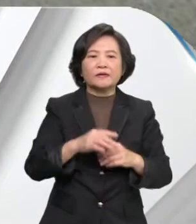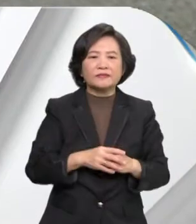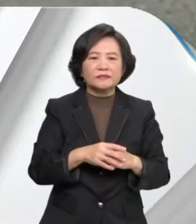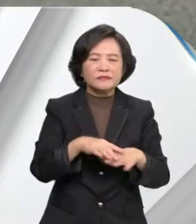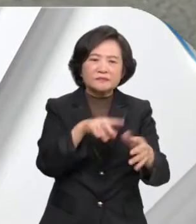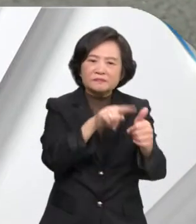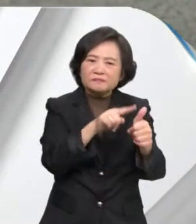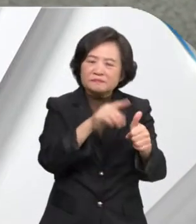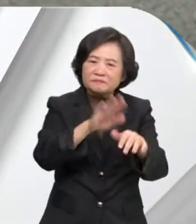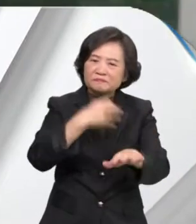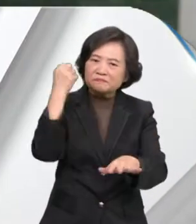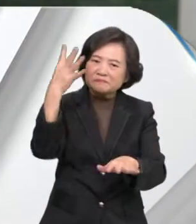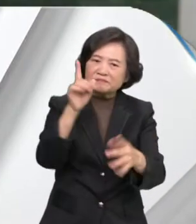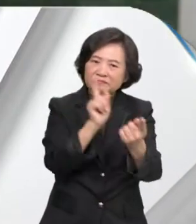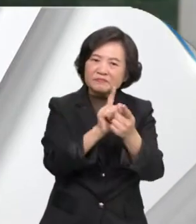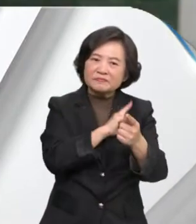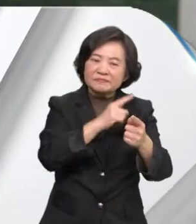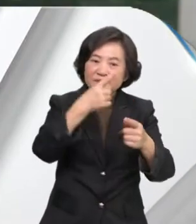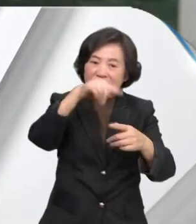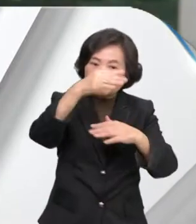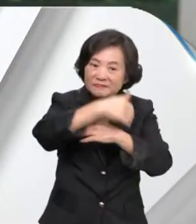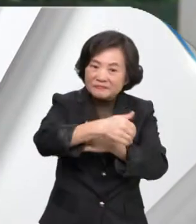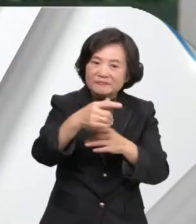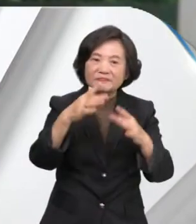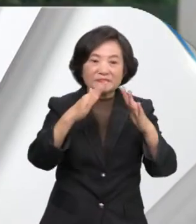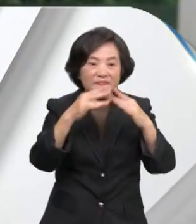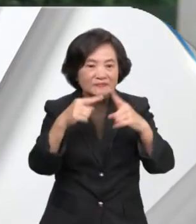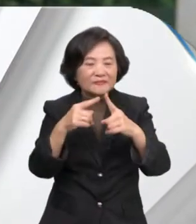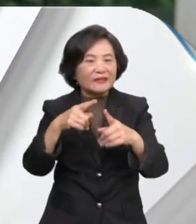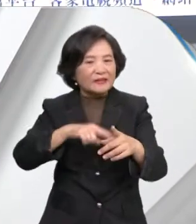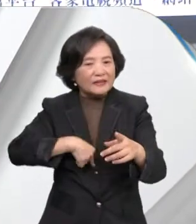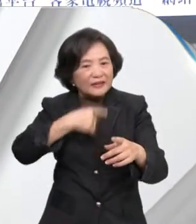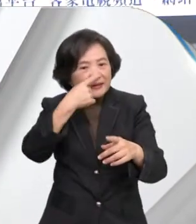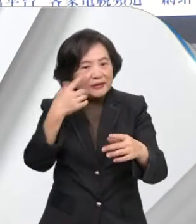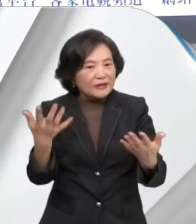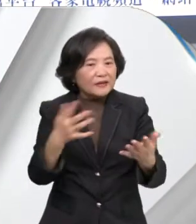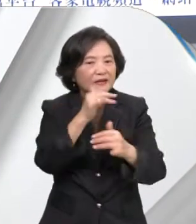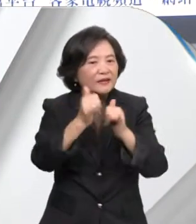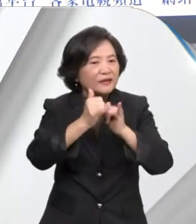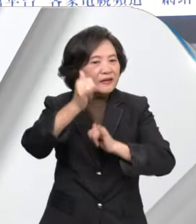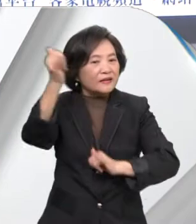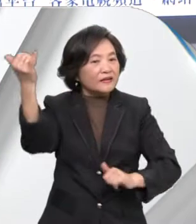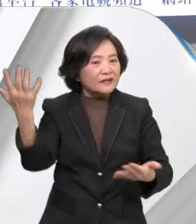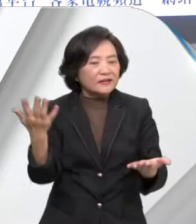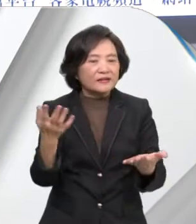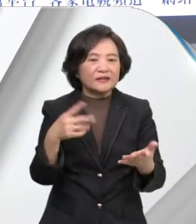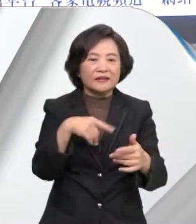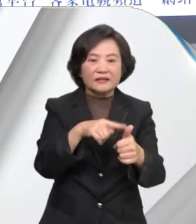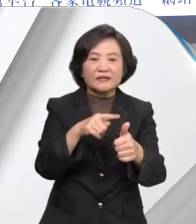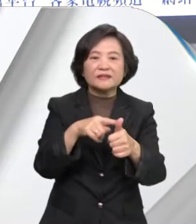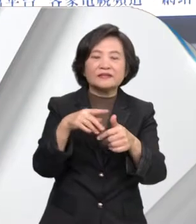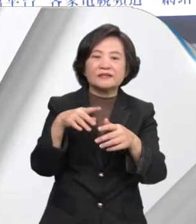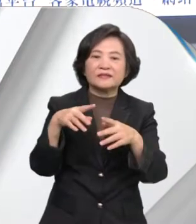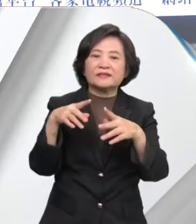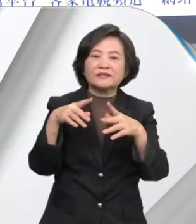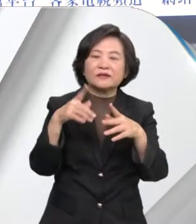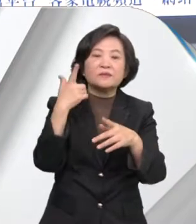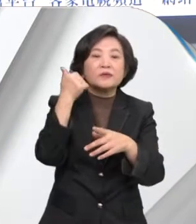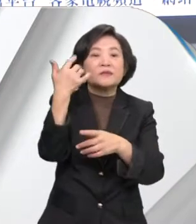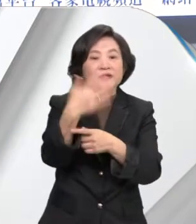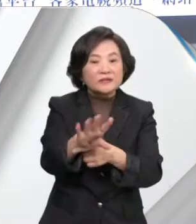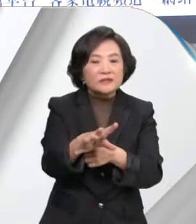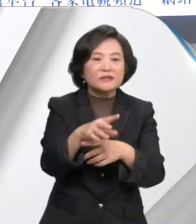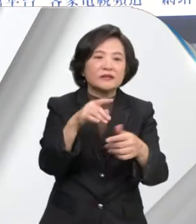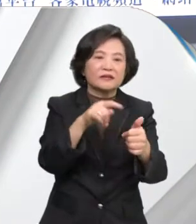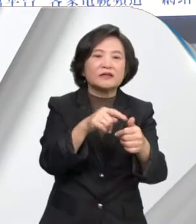本用嘅重新面对家乡、屋卡人同自家嘅故事。 机会到生活转移接自家阿爸的事